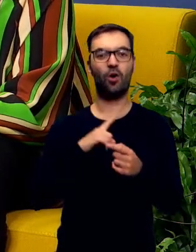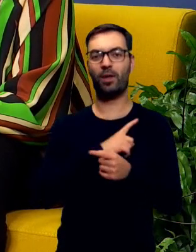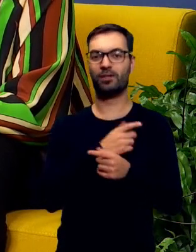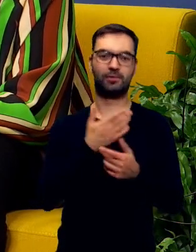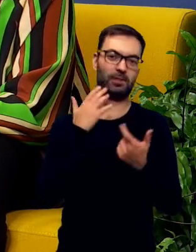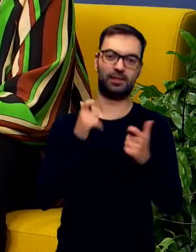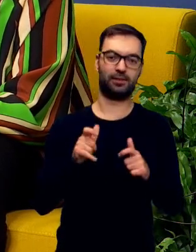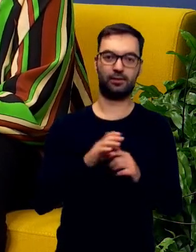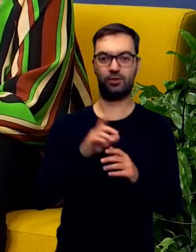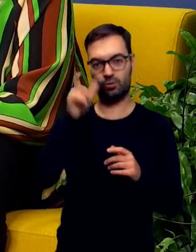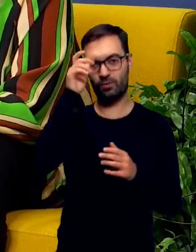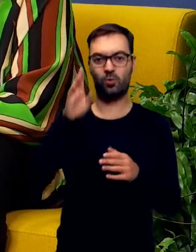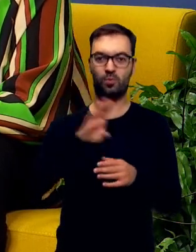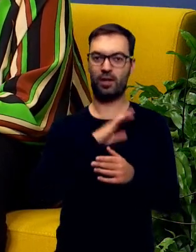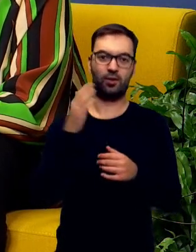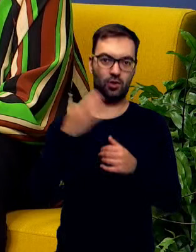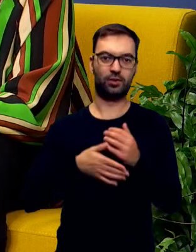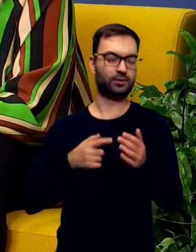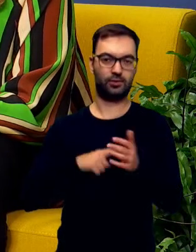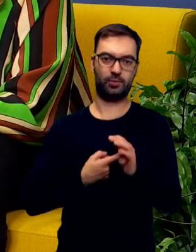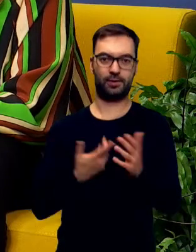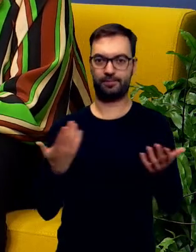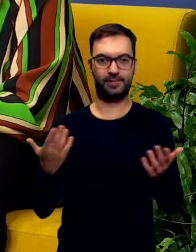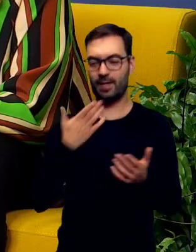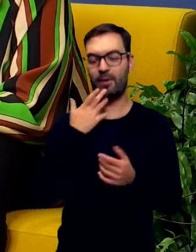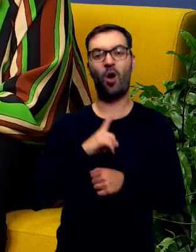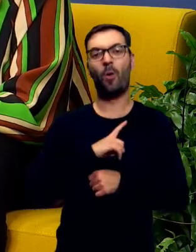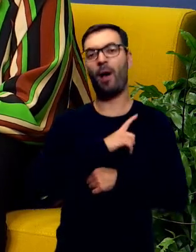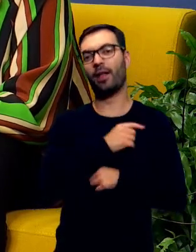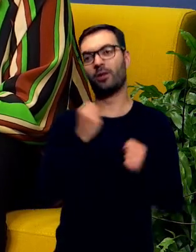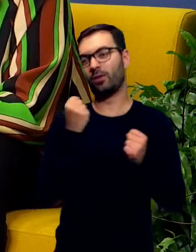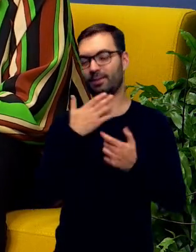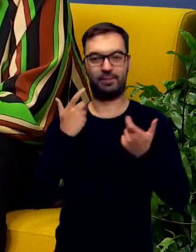nic romantycznego. Po prostu człowiek ginie i go nie ma.